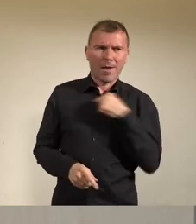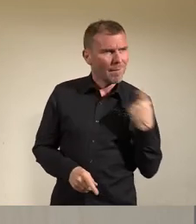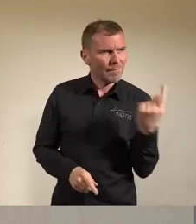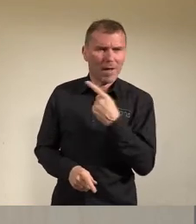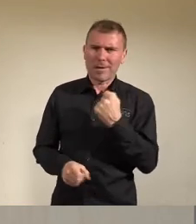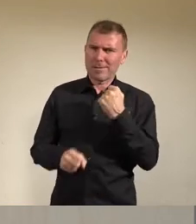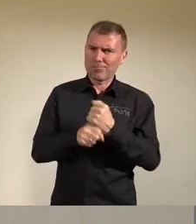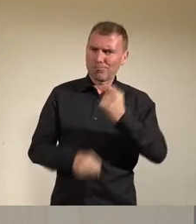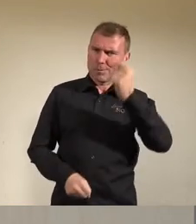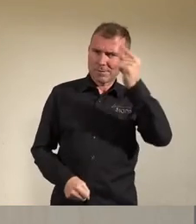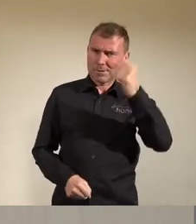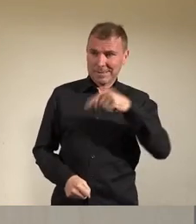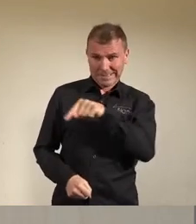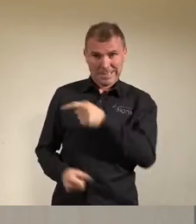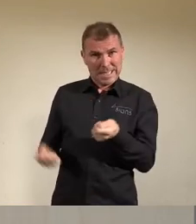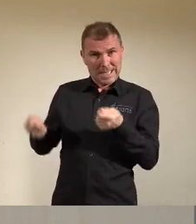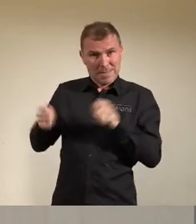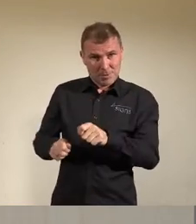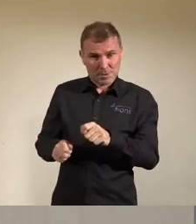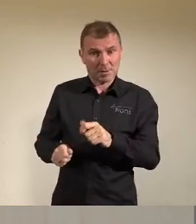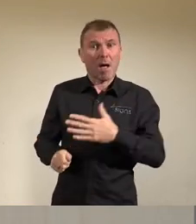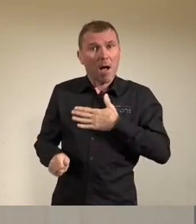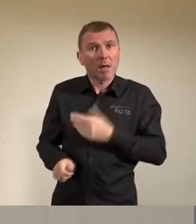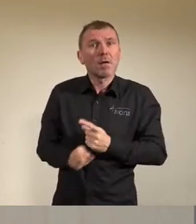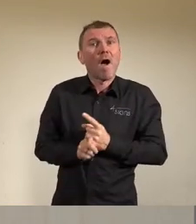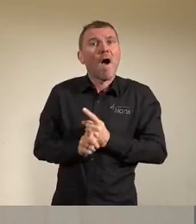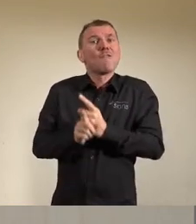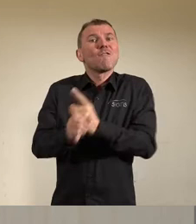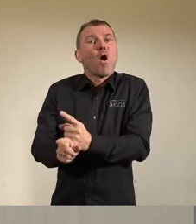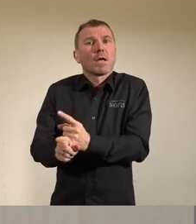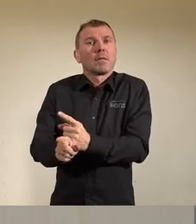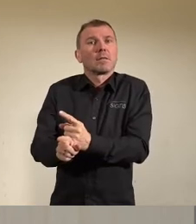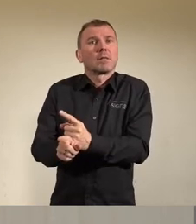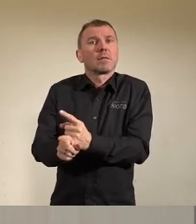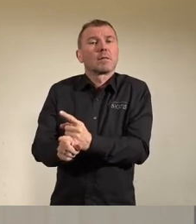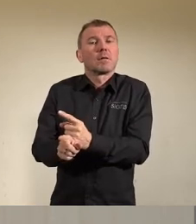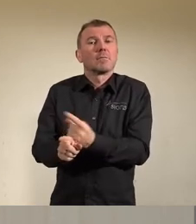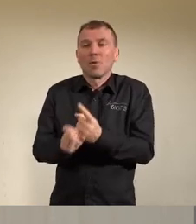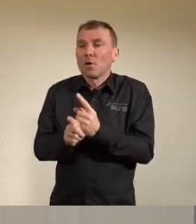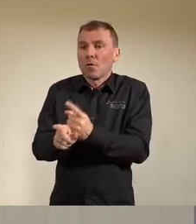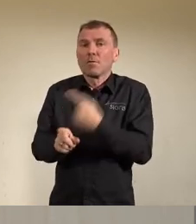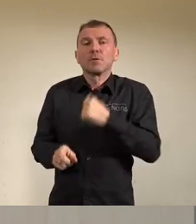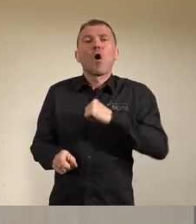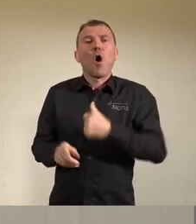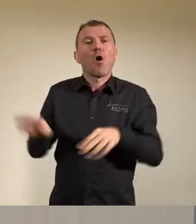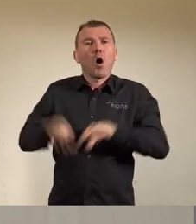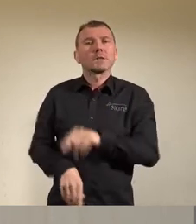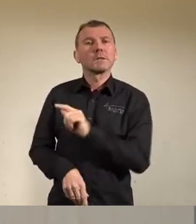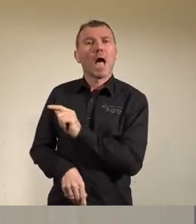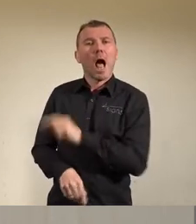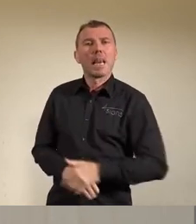sollten wissen, wenn wir hier etwas beschließen, dann hat das Folgen. Und wenn wir beschließen, dass wir in Rostal